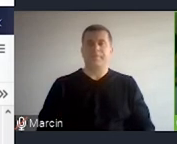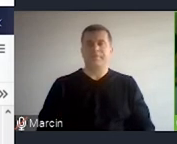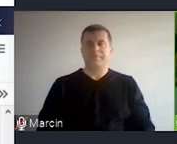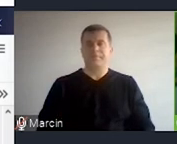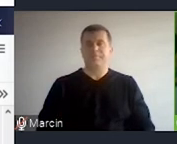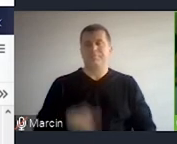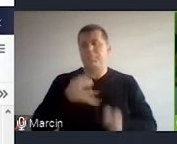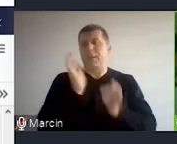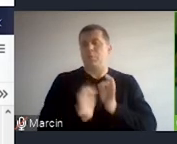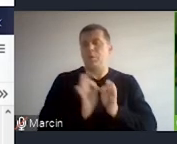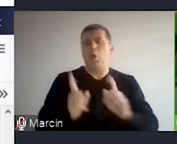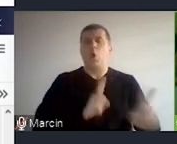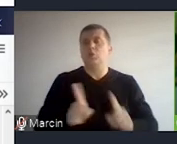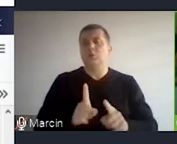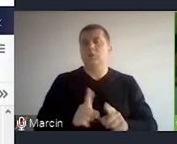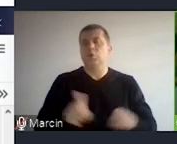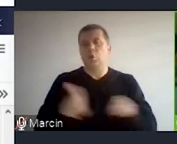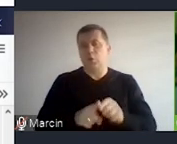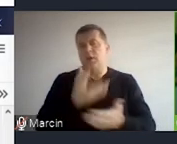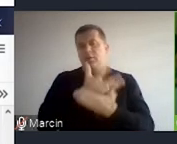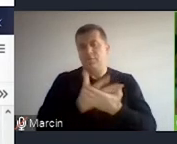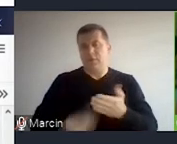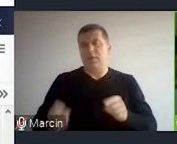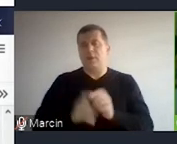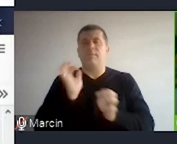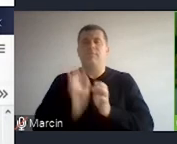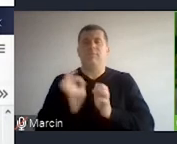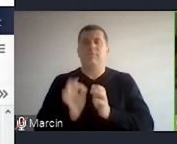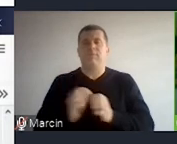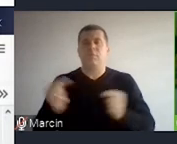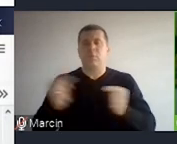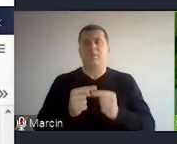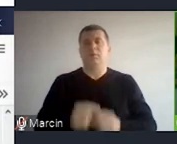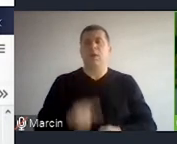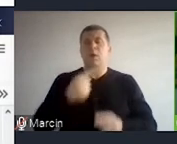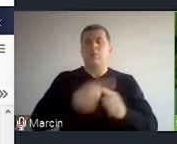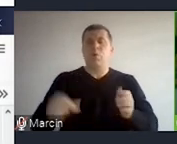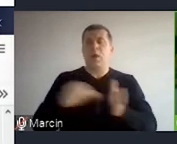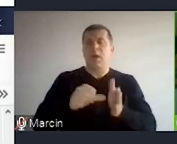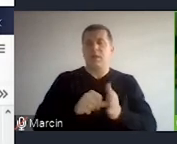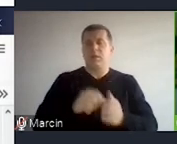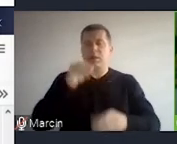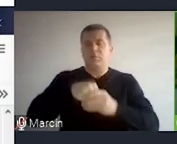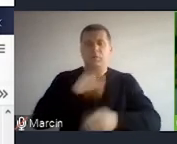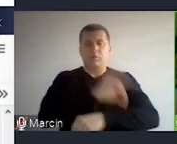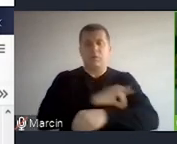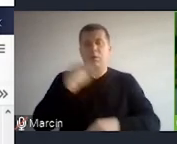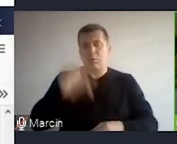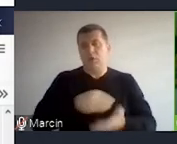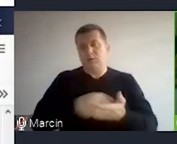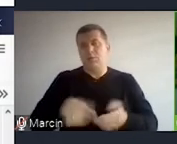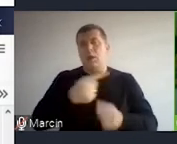Czyli proporcjonalnie oznacza, że również wynagrodzenie proporcjonalnie. Uwaga, od pół etatu w projekcie mogę zapłacić tylko